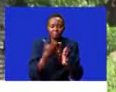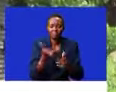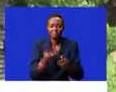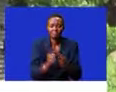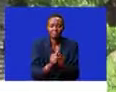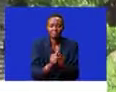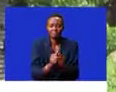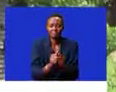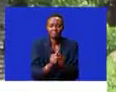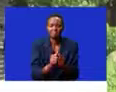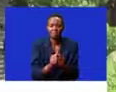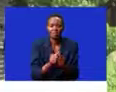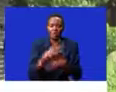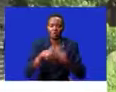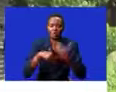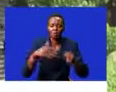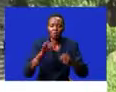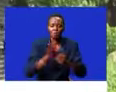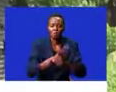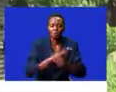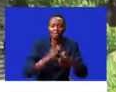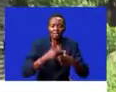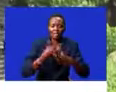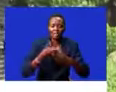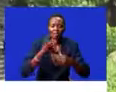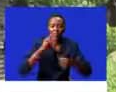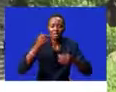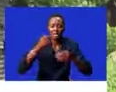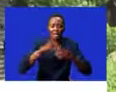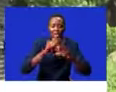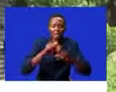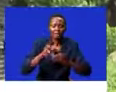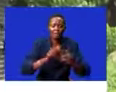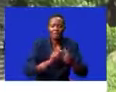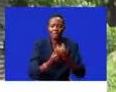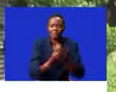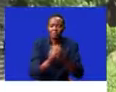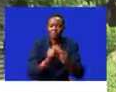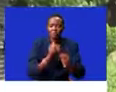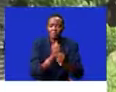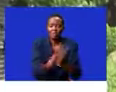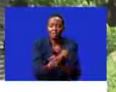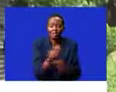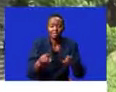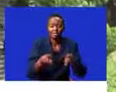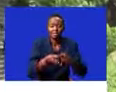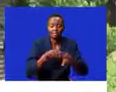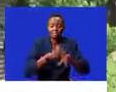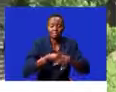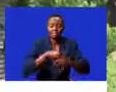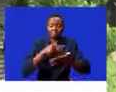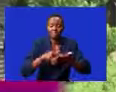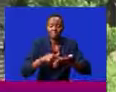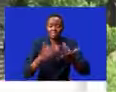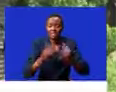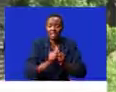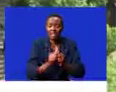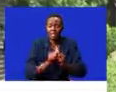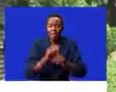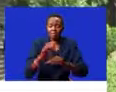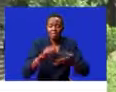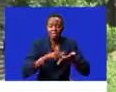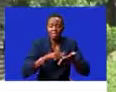ber, gipong' kendo pi donjo e chiro, ji ok nyal donjo e chiro kanyo makata sama loseni, chiro ni opong'